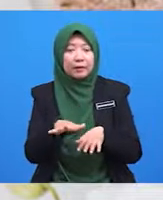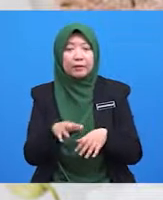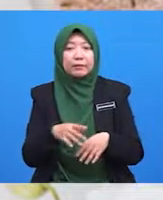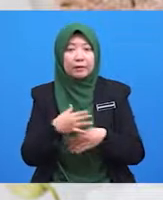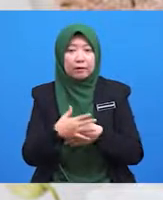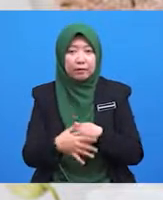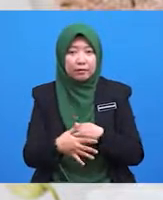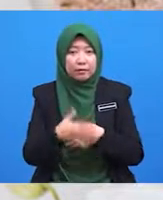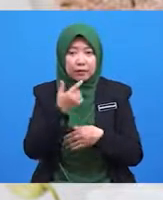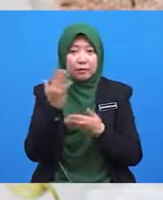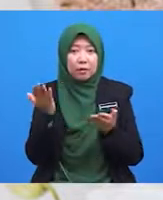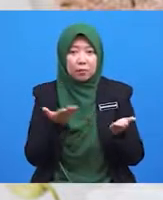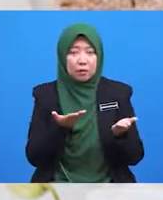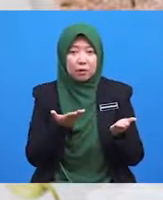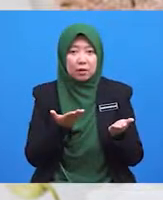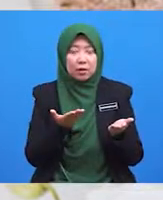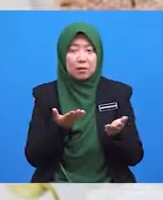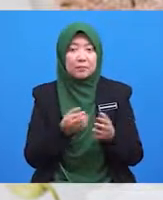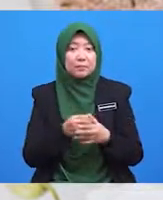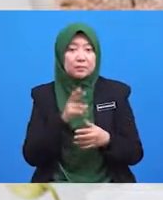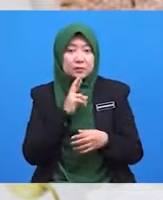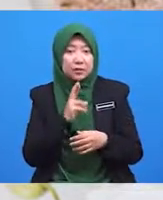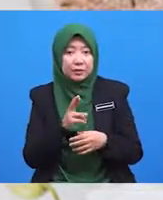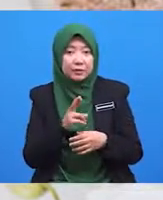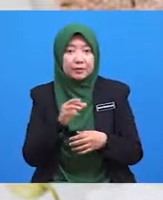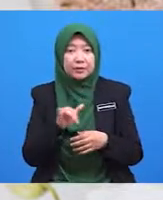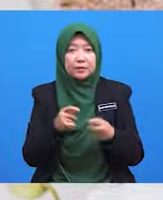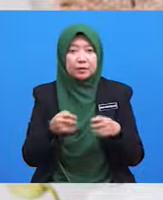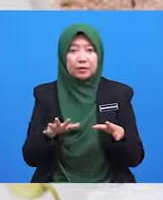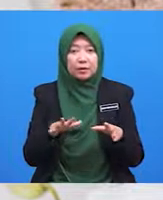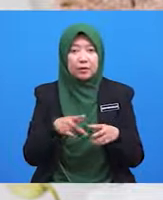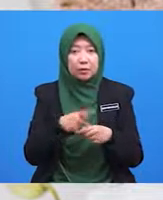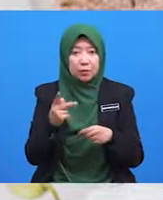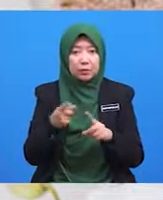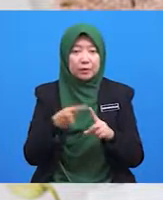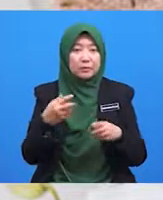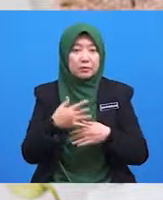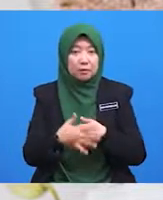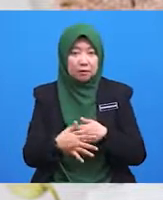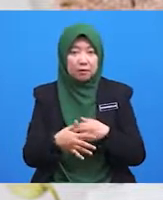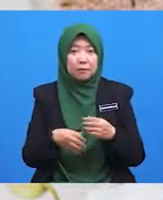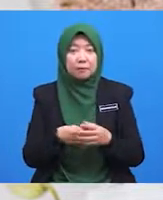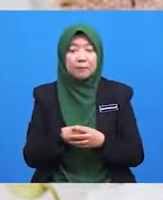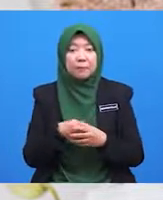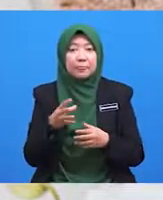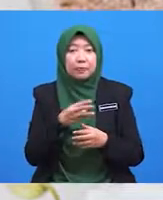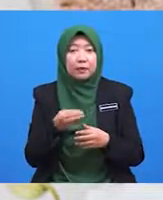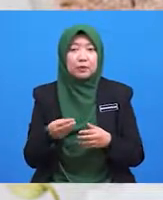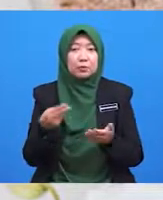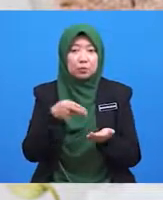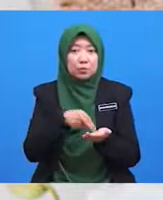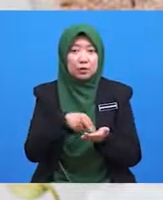keluar dari salur darah dan balik semula ke dalam salur darah. Rawatan sedut vakum ini juga